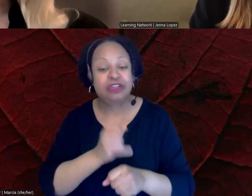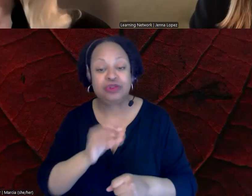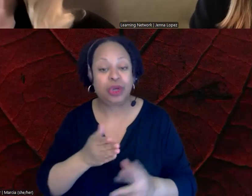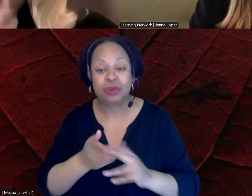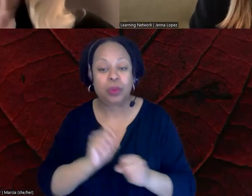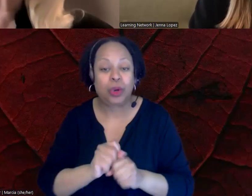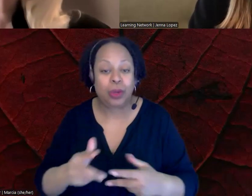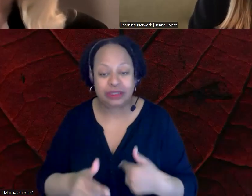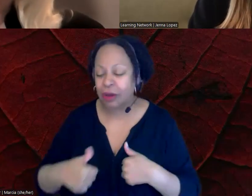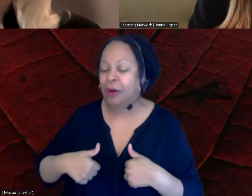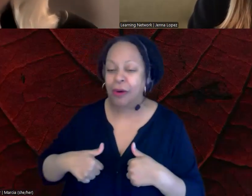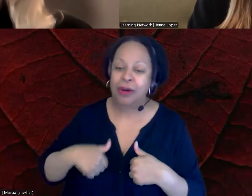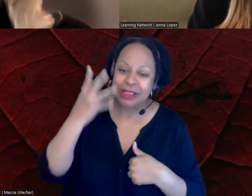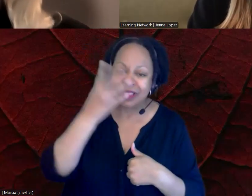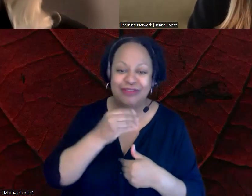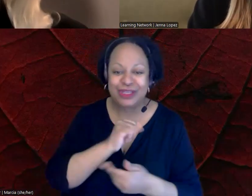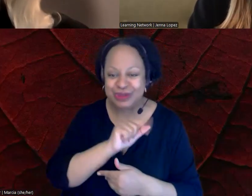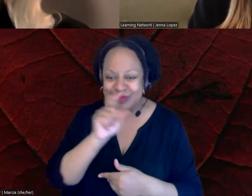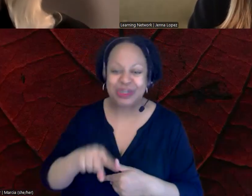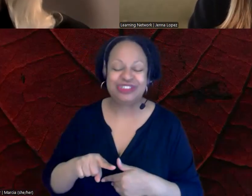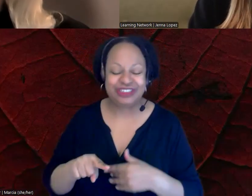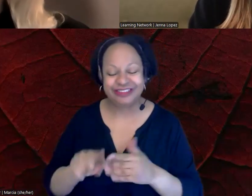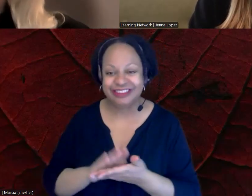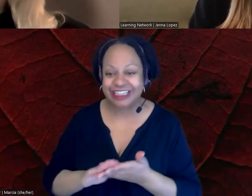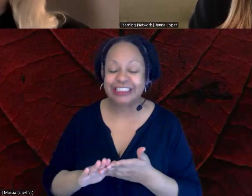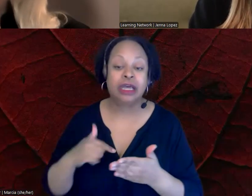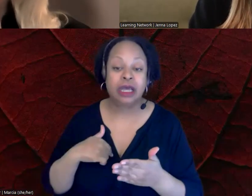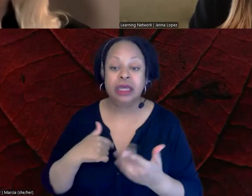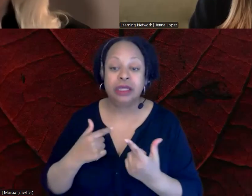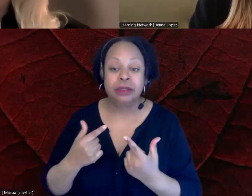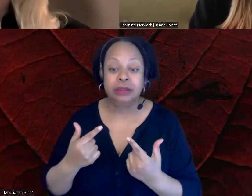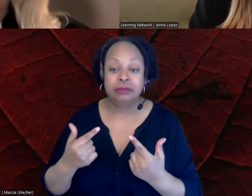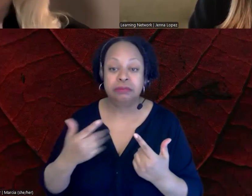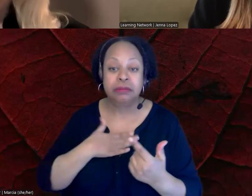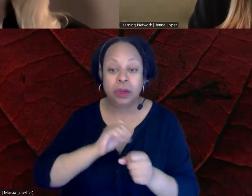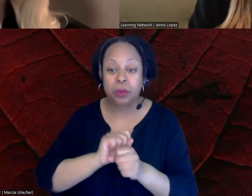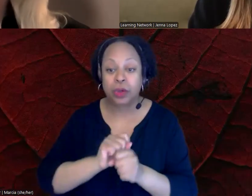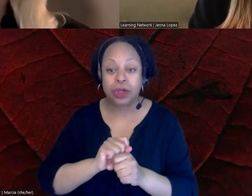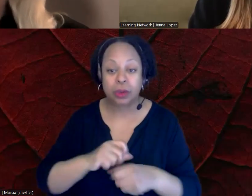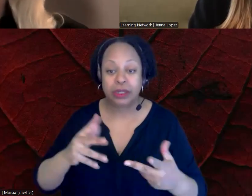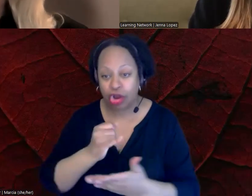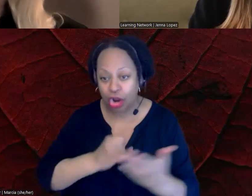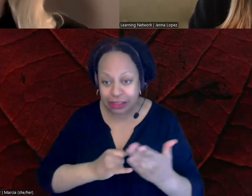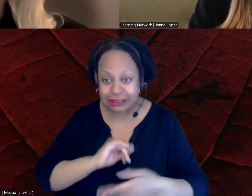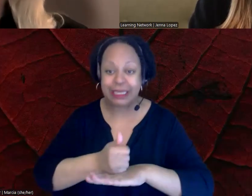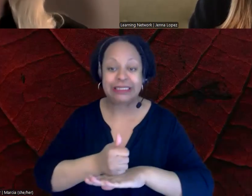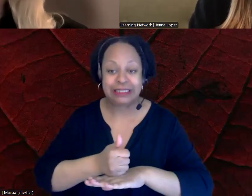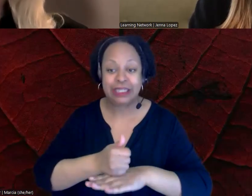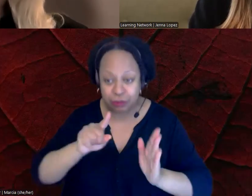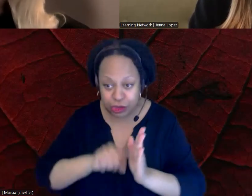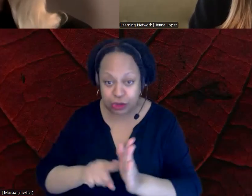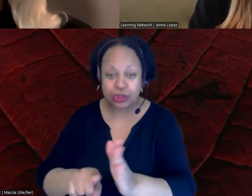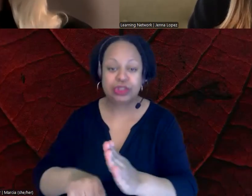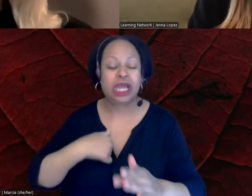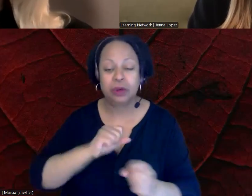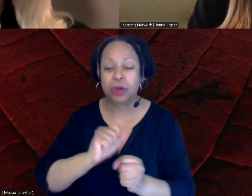travail? Très belle question. Je fais de la recherche sur les arts et je travaille avec différentes communautés partout dans le monde. Et